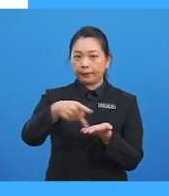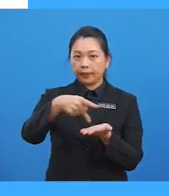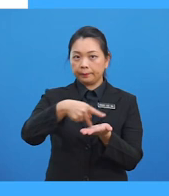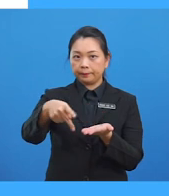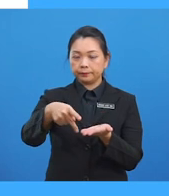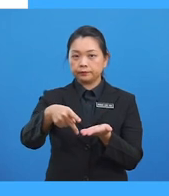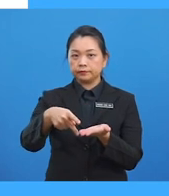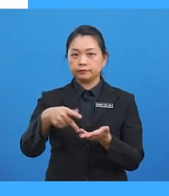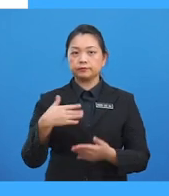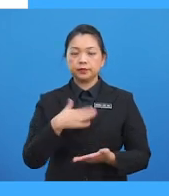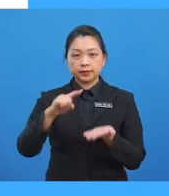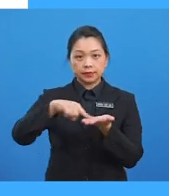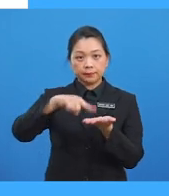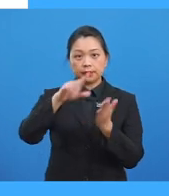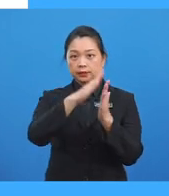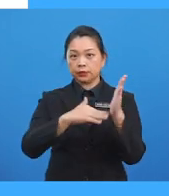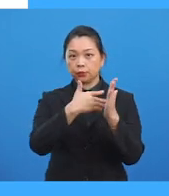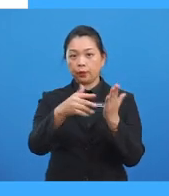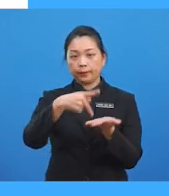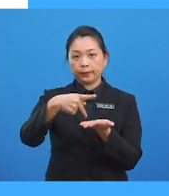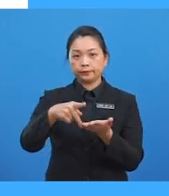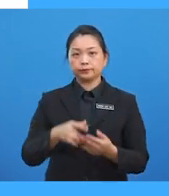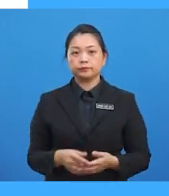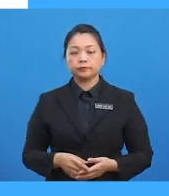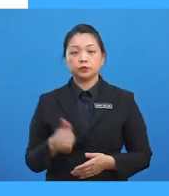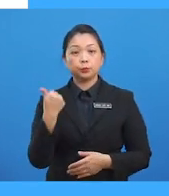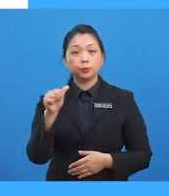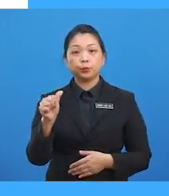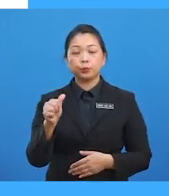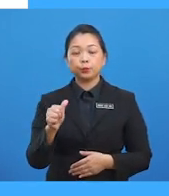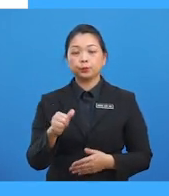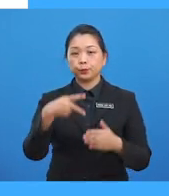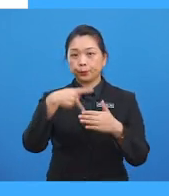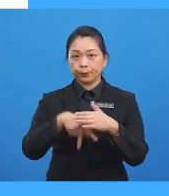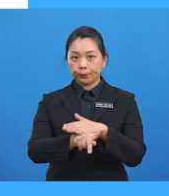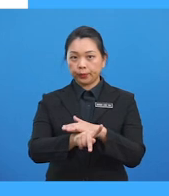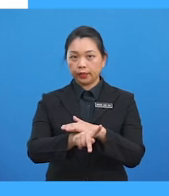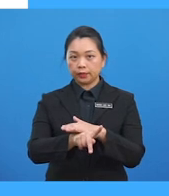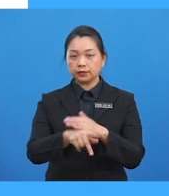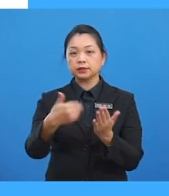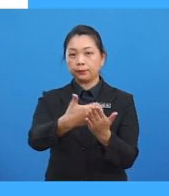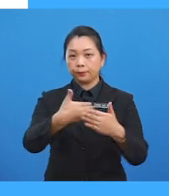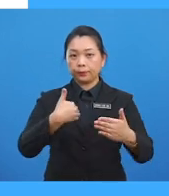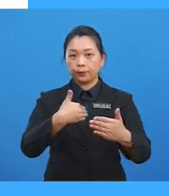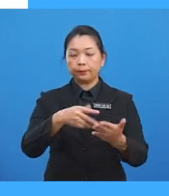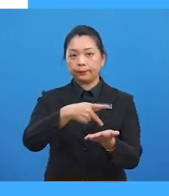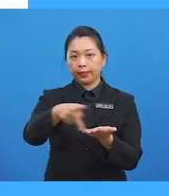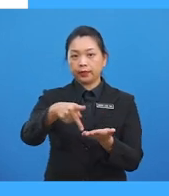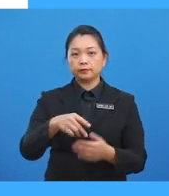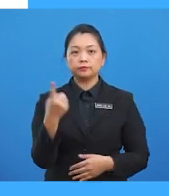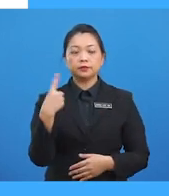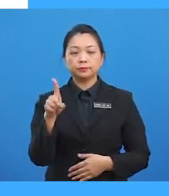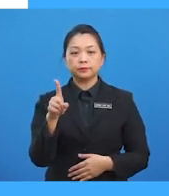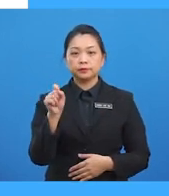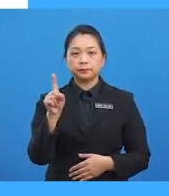jadual bayaran. Kesepuluh, sila cetak salinan borang TM5 sebelum membuat pembayaran. Kesebelas,